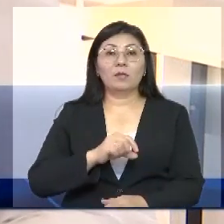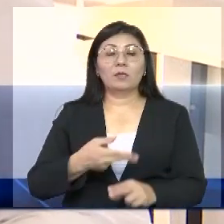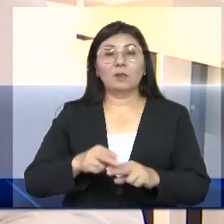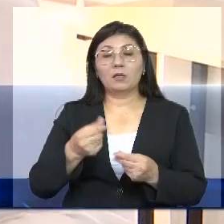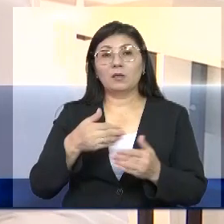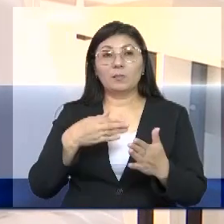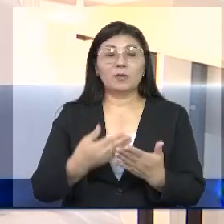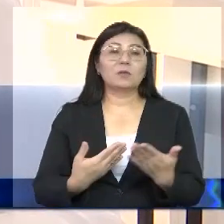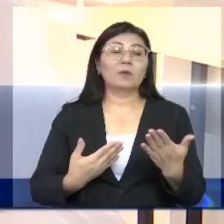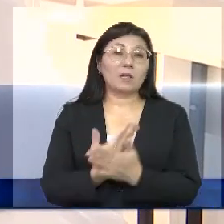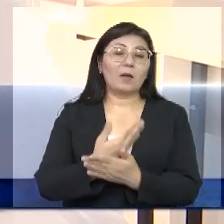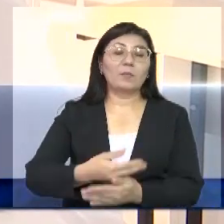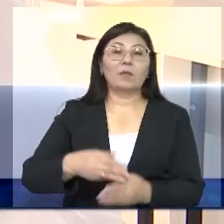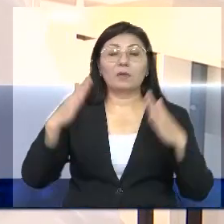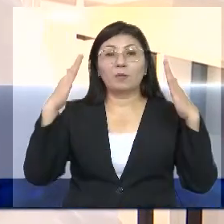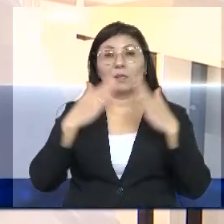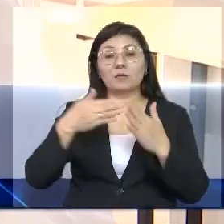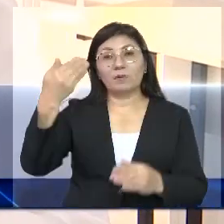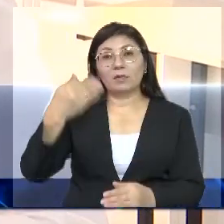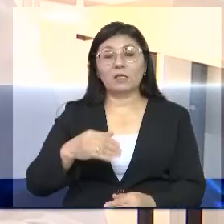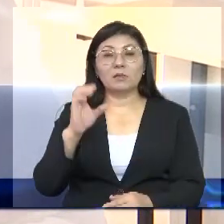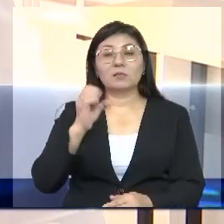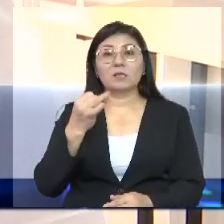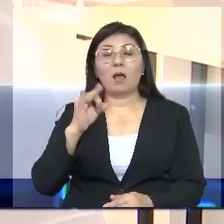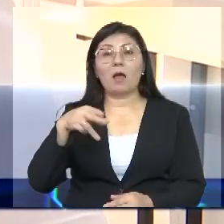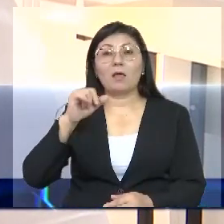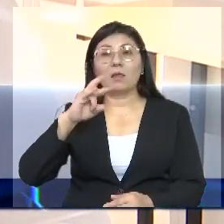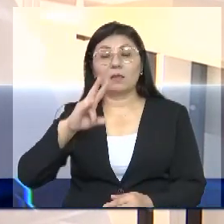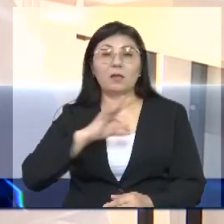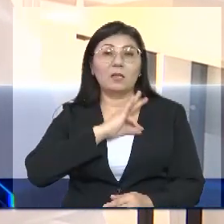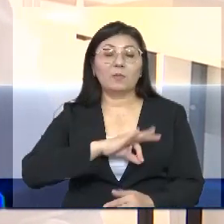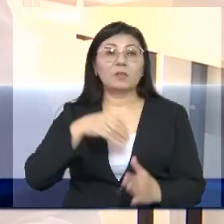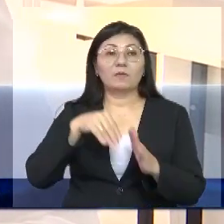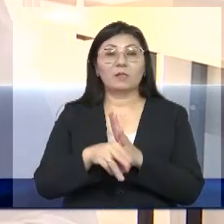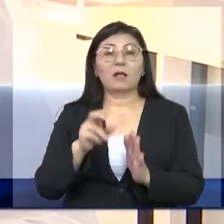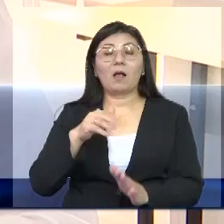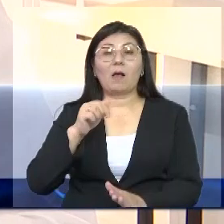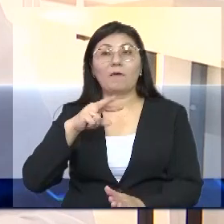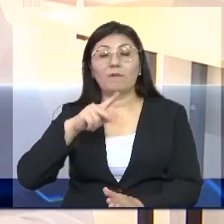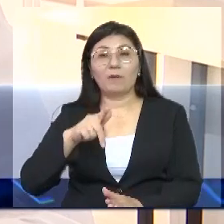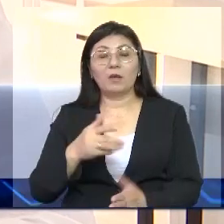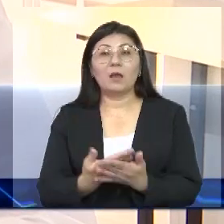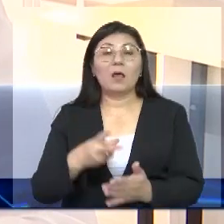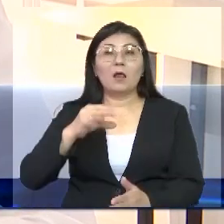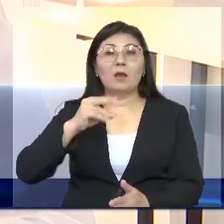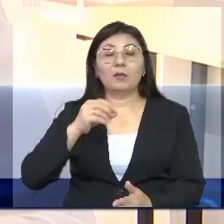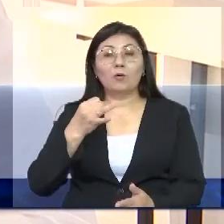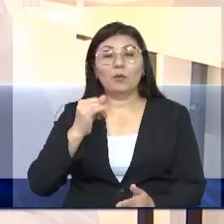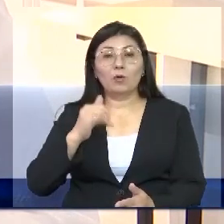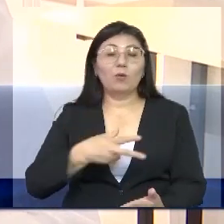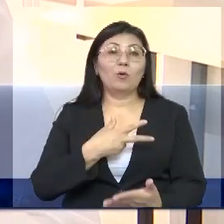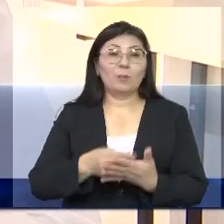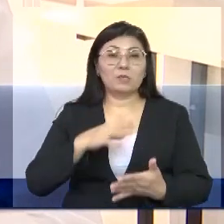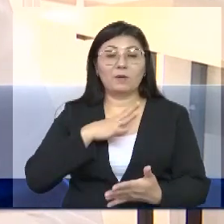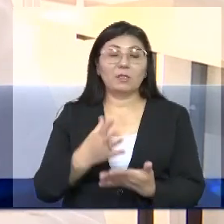средства Обновили крышу провели отделку фасада сайдингом внутри провели уклад кафеля в классах постелили линолеум провели ремонтные